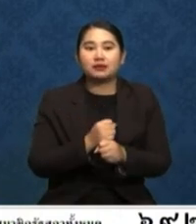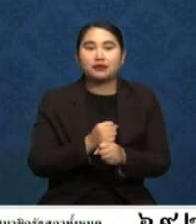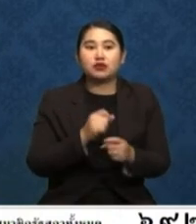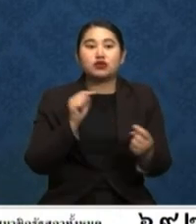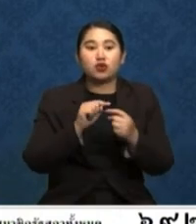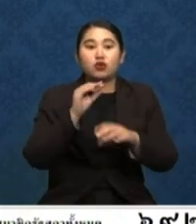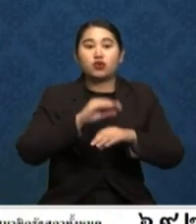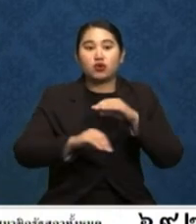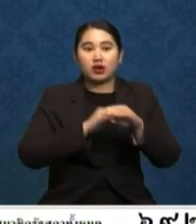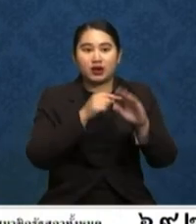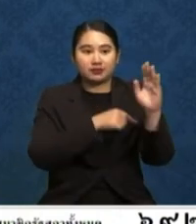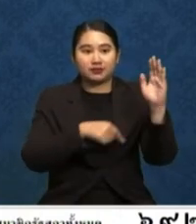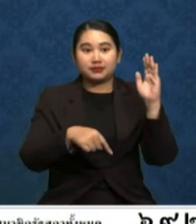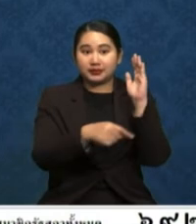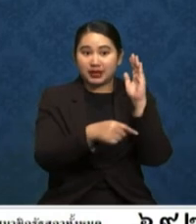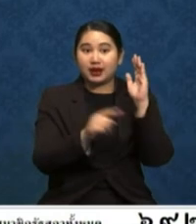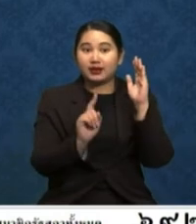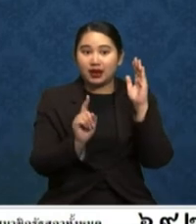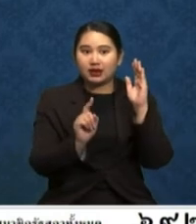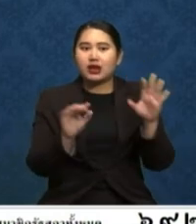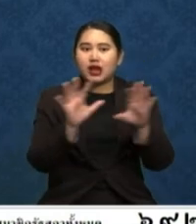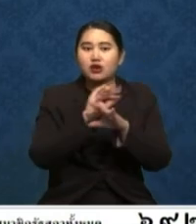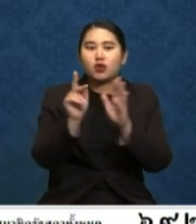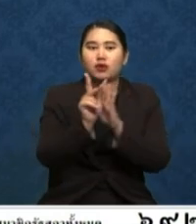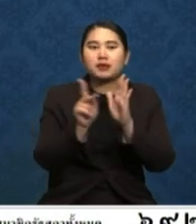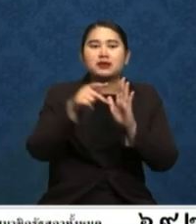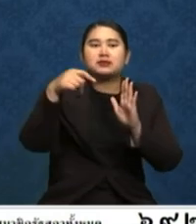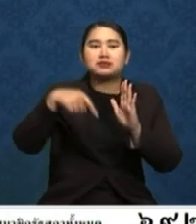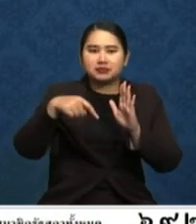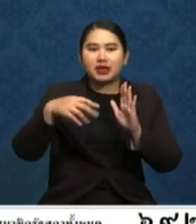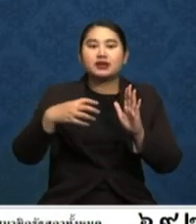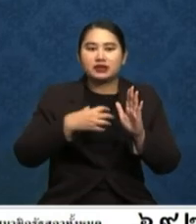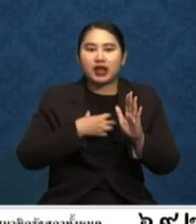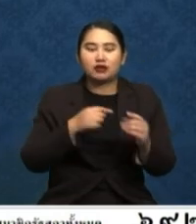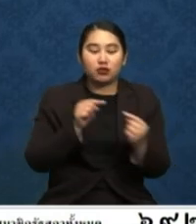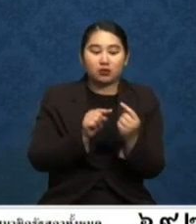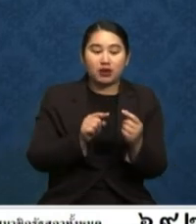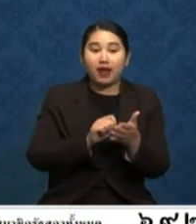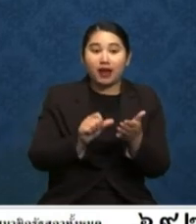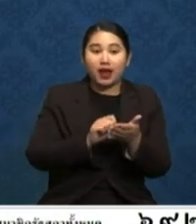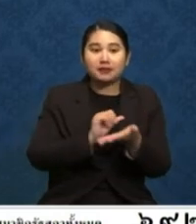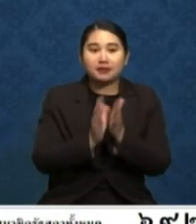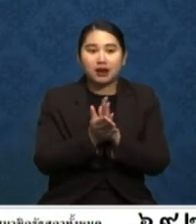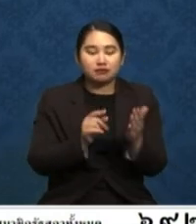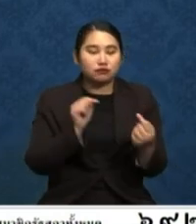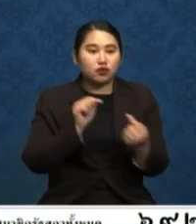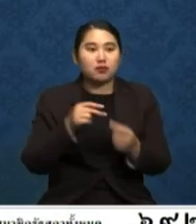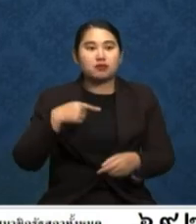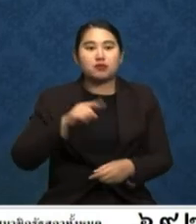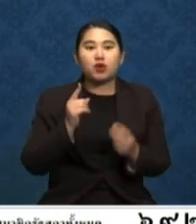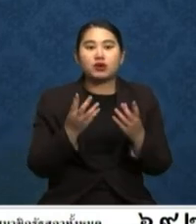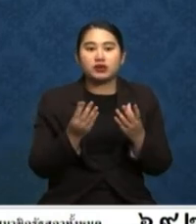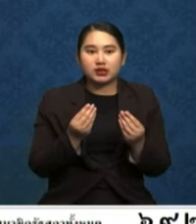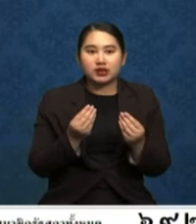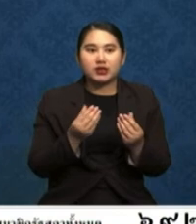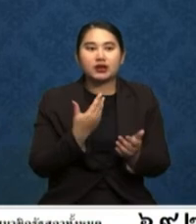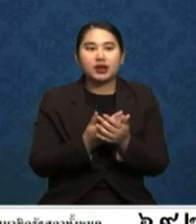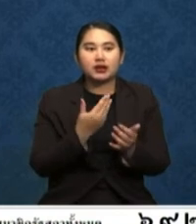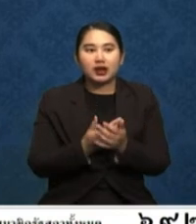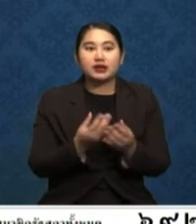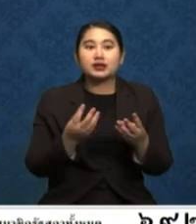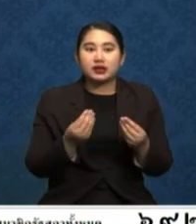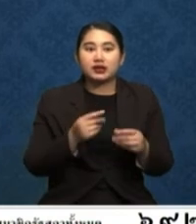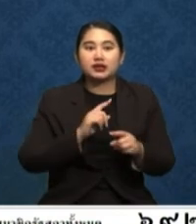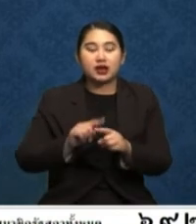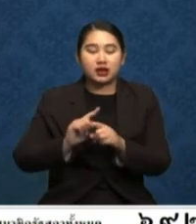บิดท่านต้องการที่จะมีกฎหมายพิเศษเข้ามาบิดเบือนผังเมืองการใช้ประโยชน์ที่ดินการเก็งกำไรในที่ดิน